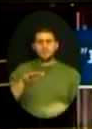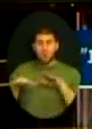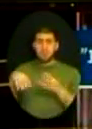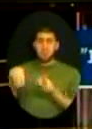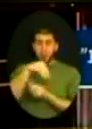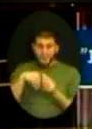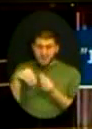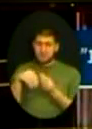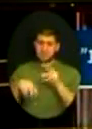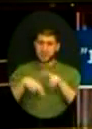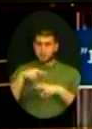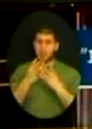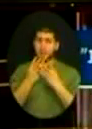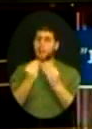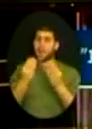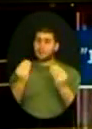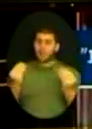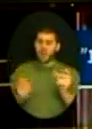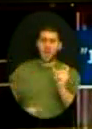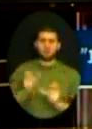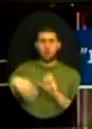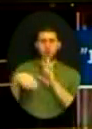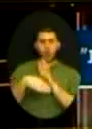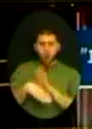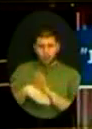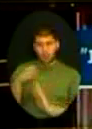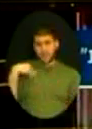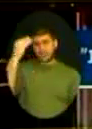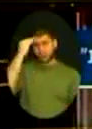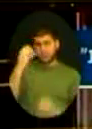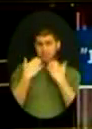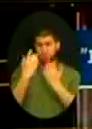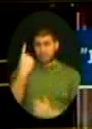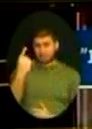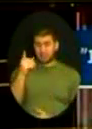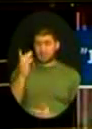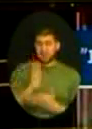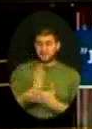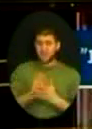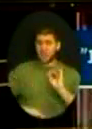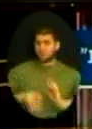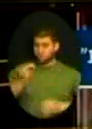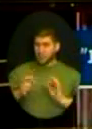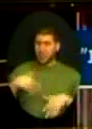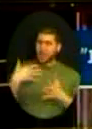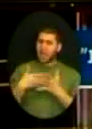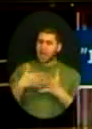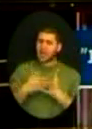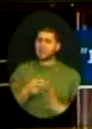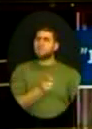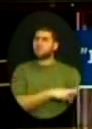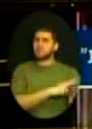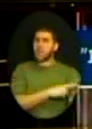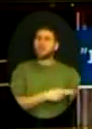ושמעורבים בטיפול בהם הרבה מאוד אנשי חוק וסדר. בואו נזכור שהפרשה הזאת, גם כשהיא הגיעה לשופטת, היא הגיעה כבר אחרי חקירה של המשטרה.